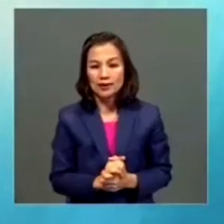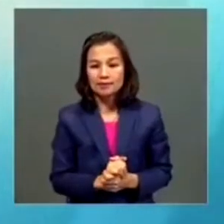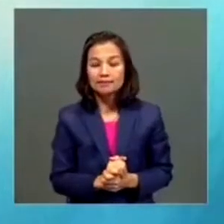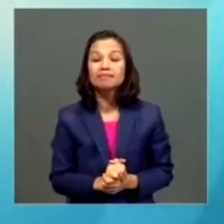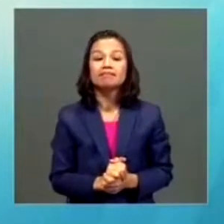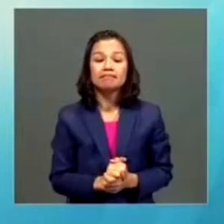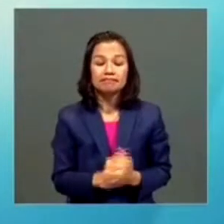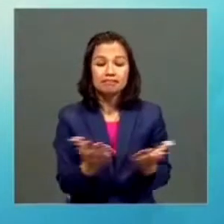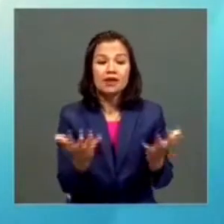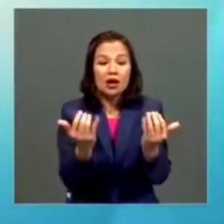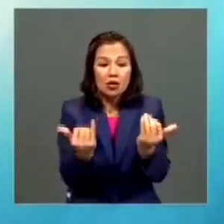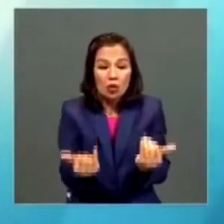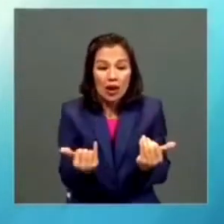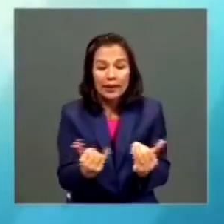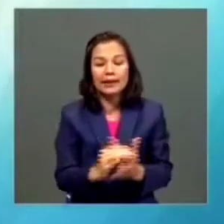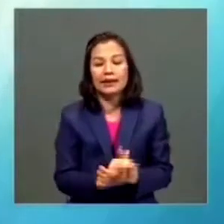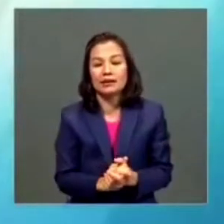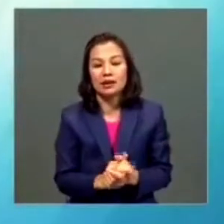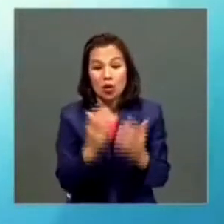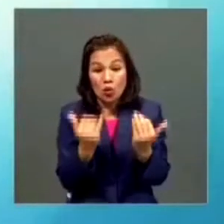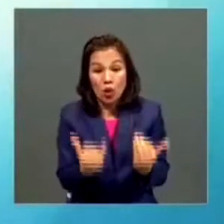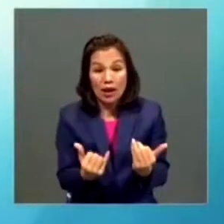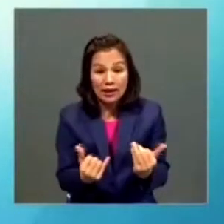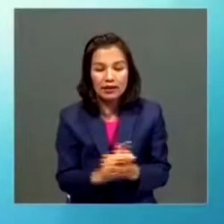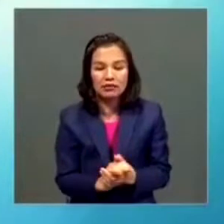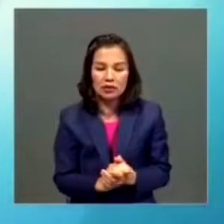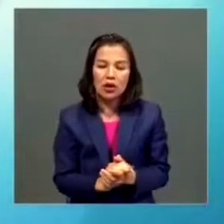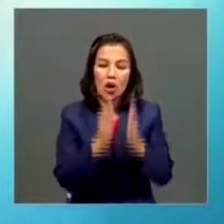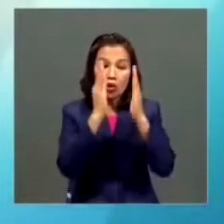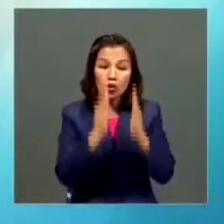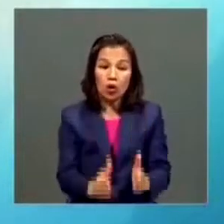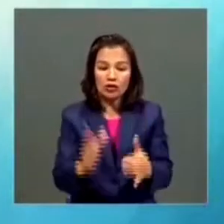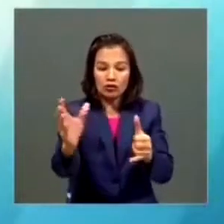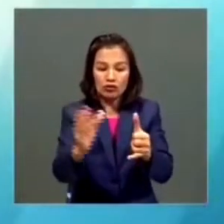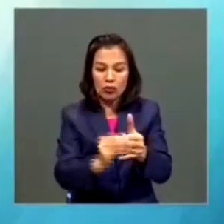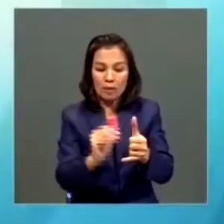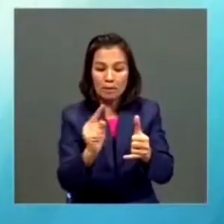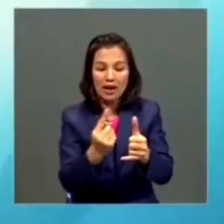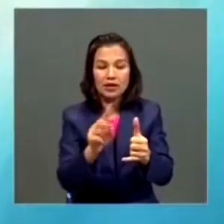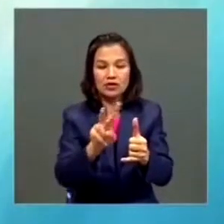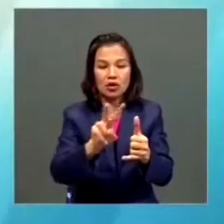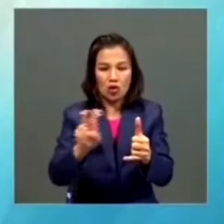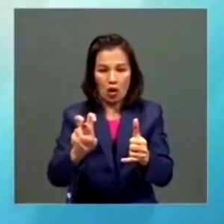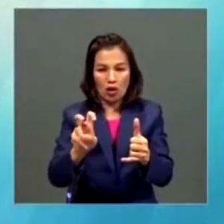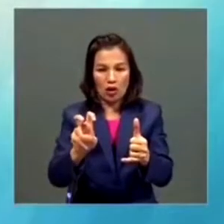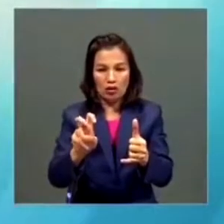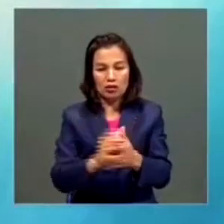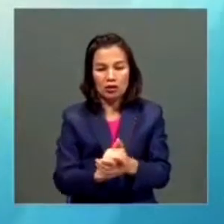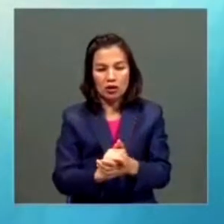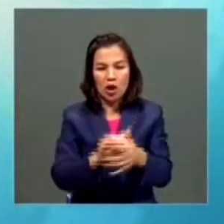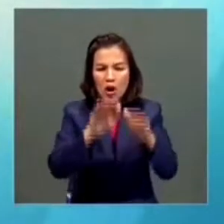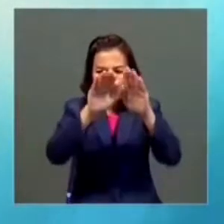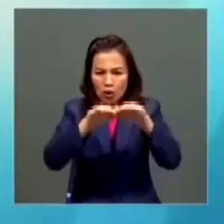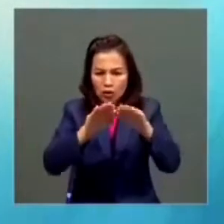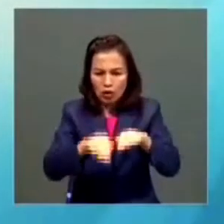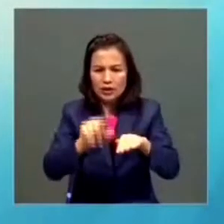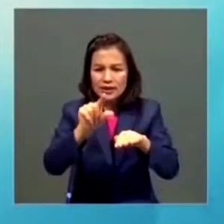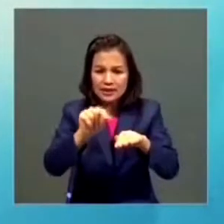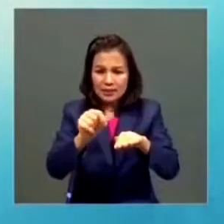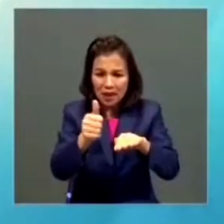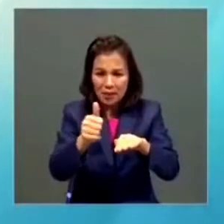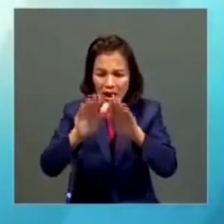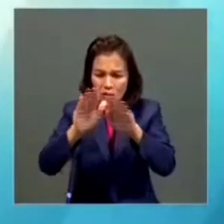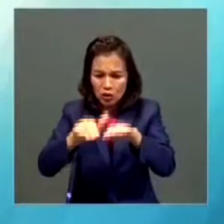เพราะฉะนั้นวันนี้เรา200กว่ามันจะเป็น20ได้มั้ยเป็น2